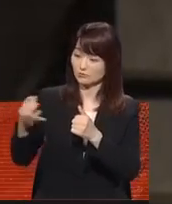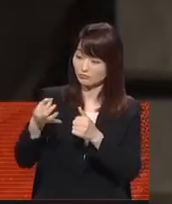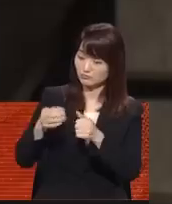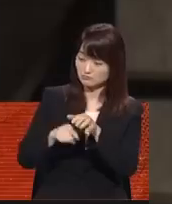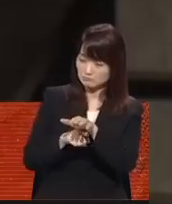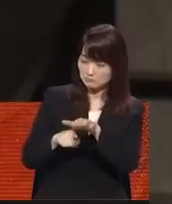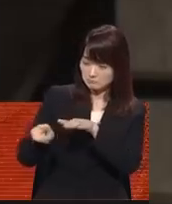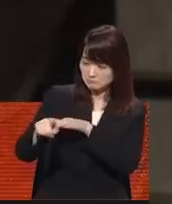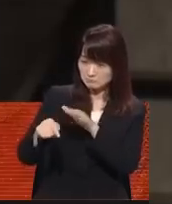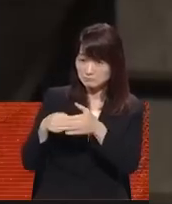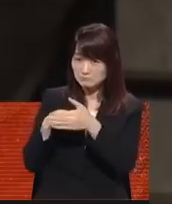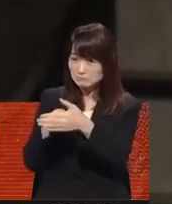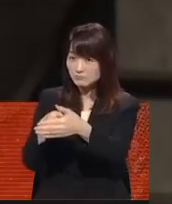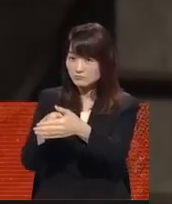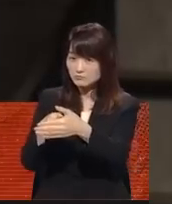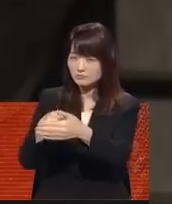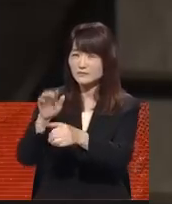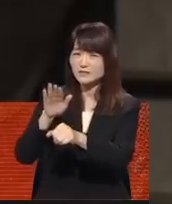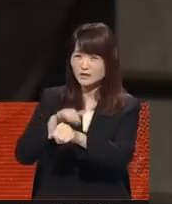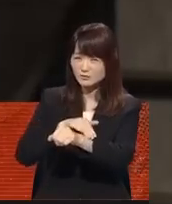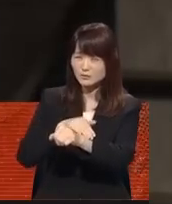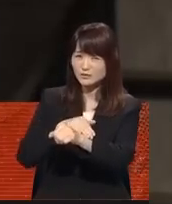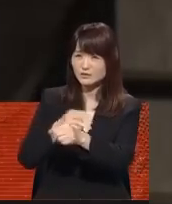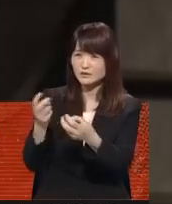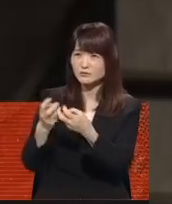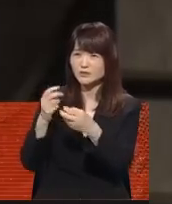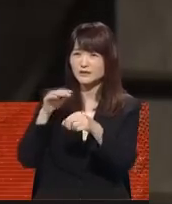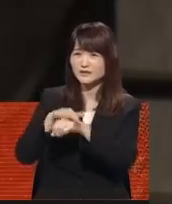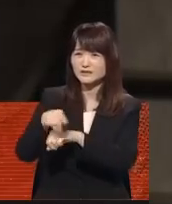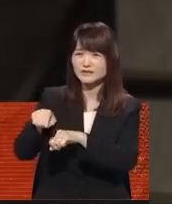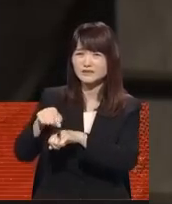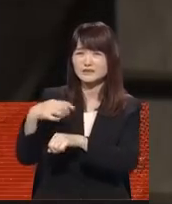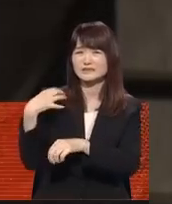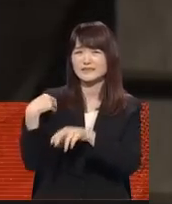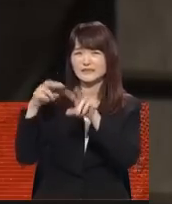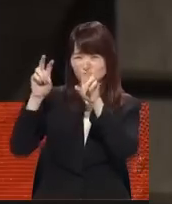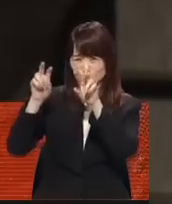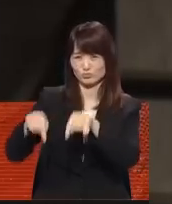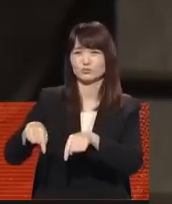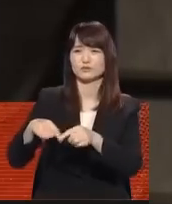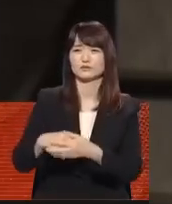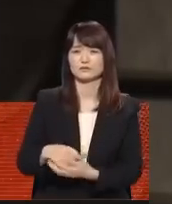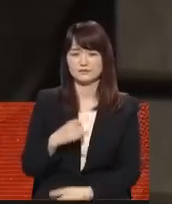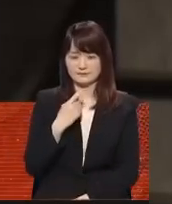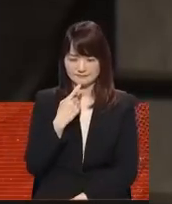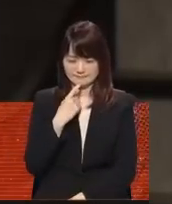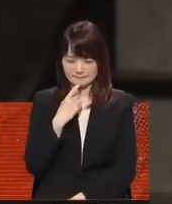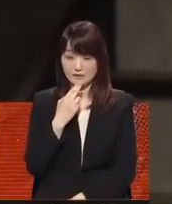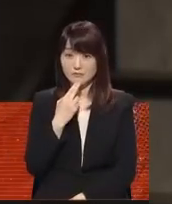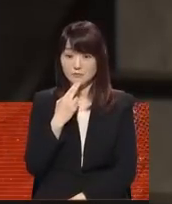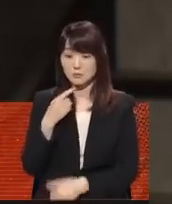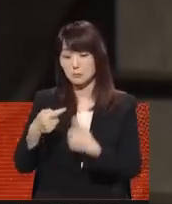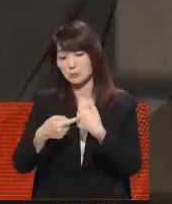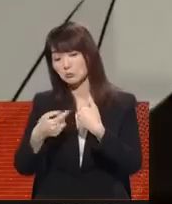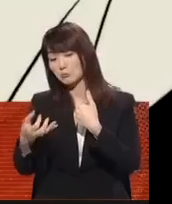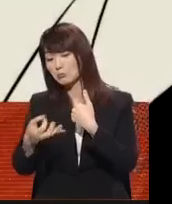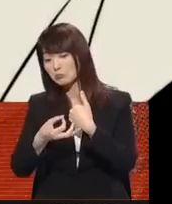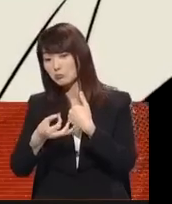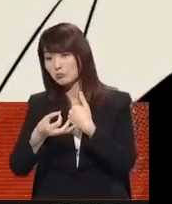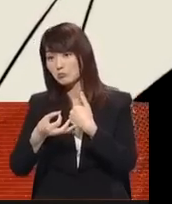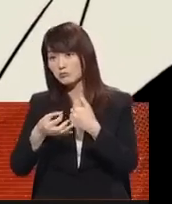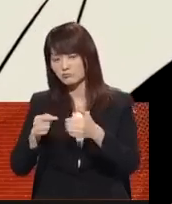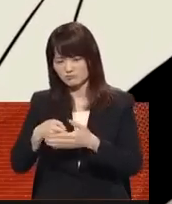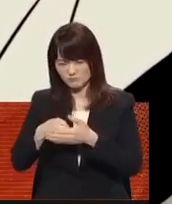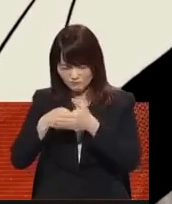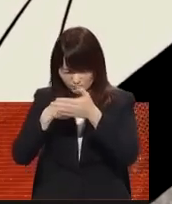사실은 잘못된 패턴을 가지고 있는 이게 무책임한 거죠 사실 무책임하고 끈기도 없는데 겉으로 보기에만